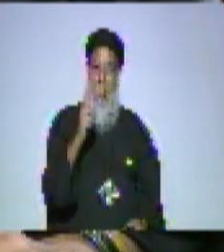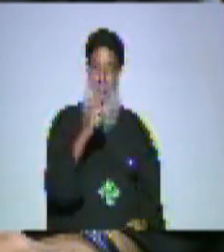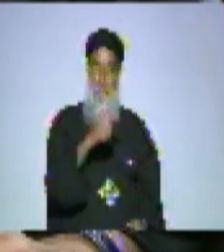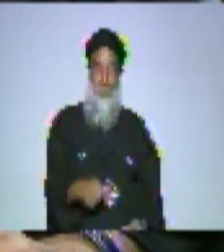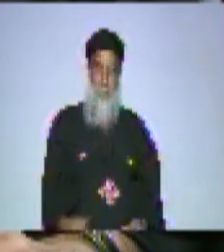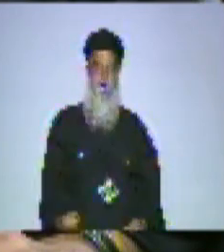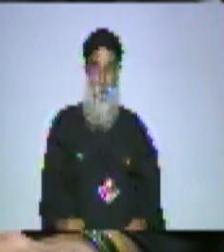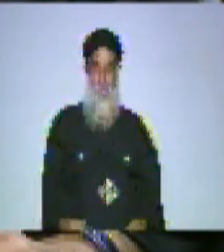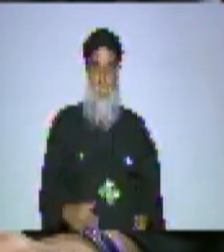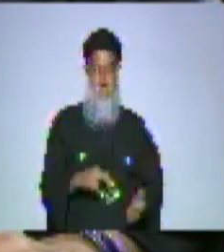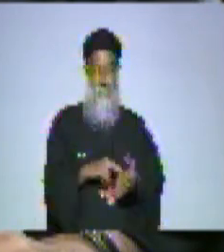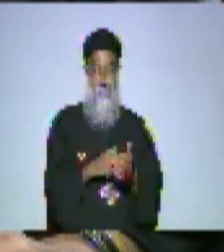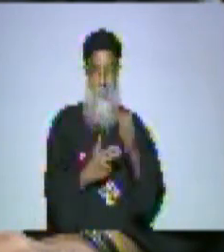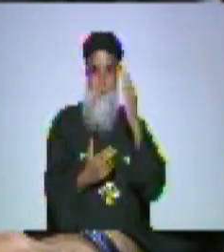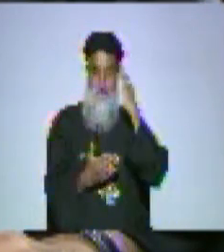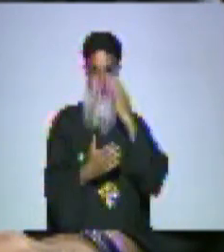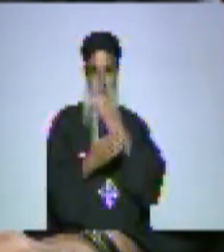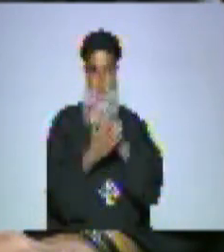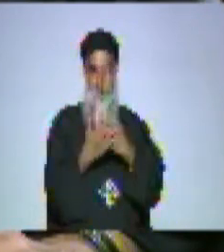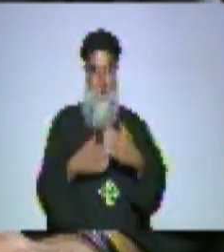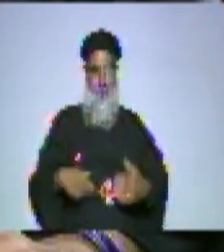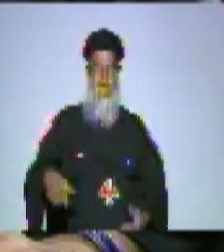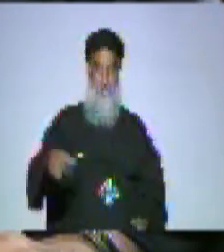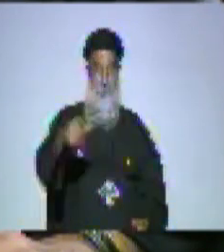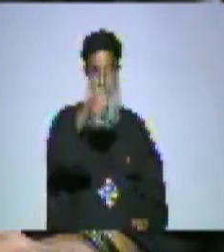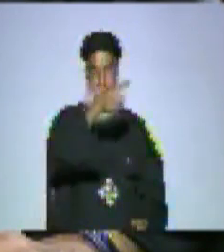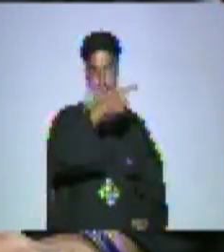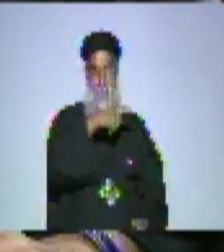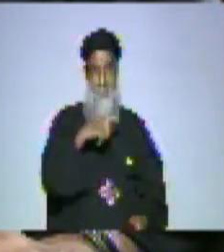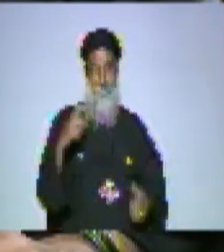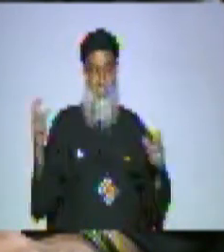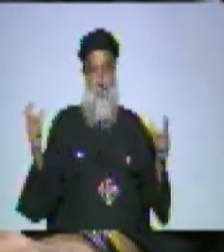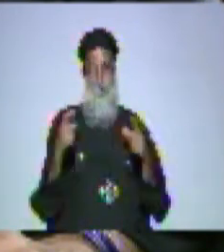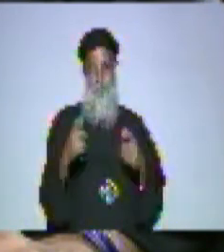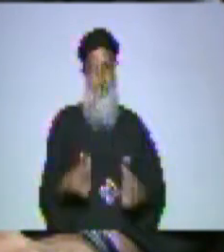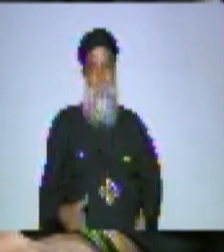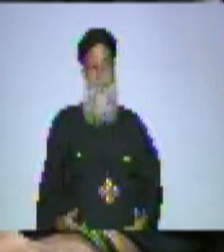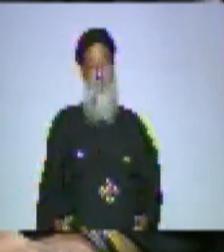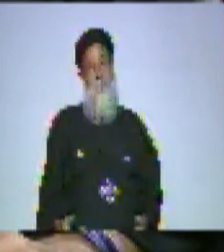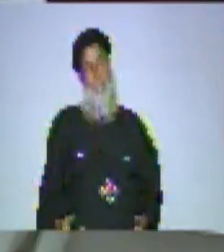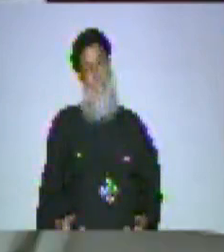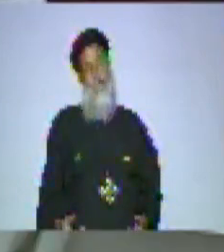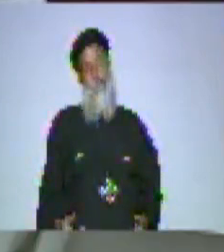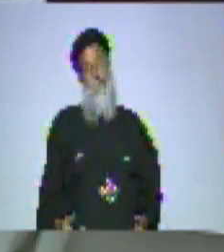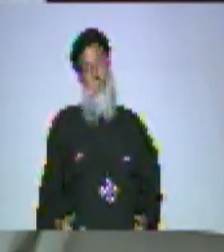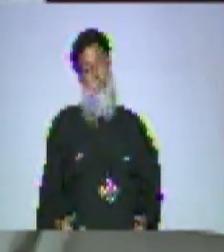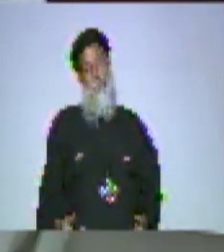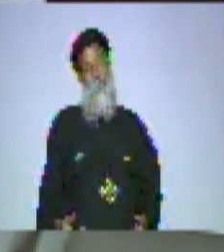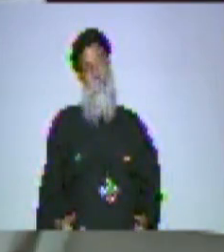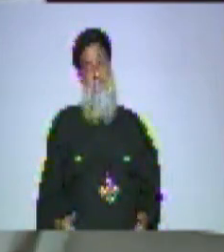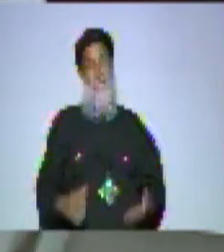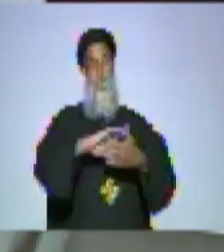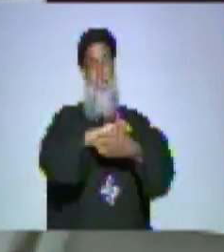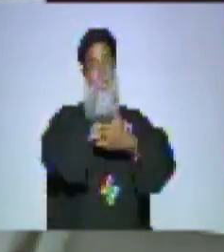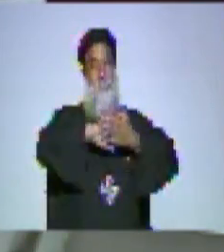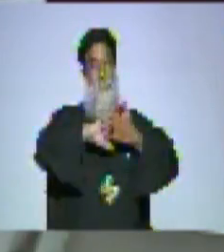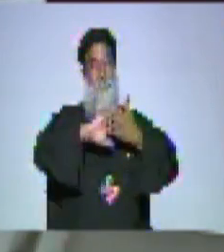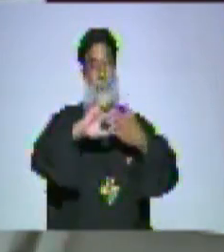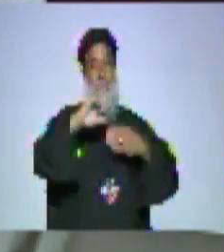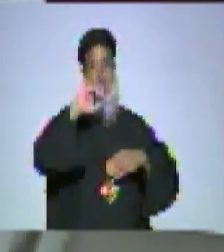انا هغفر لكن ابعد عن الدائره ولا اعمل ايه اه يعني لو سلام الانسان